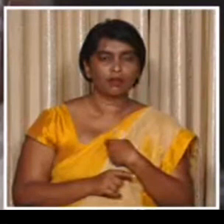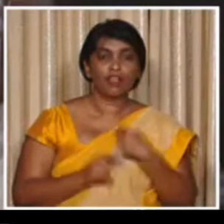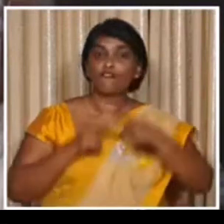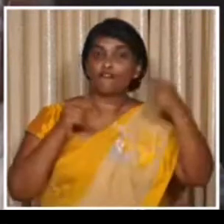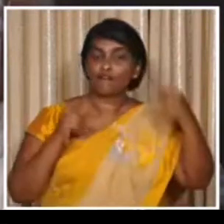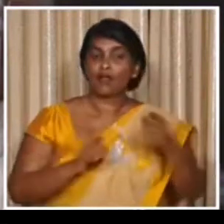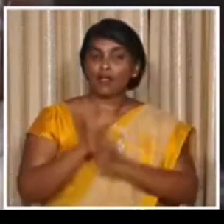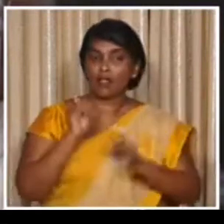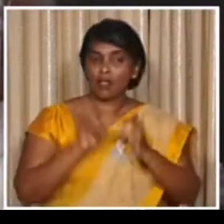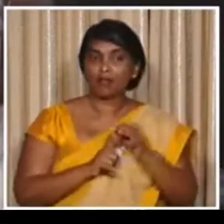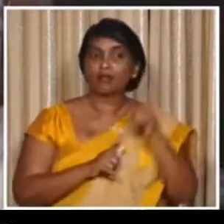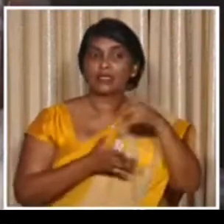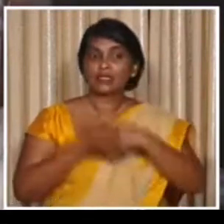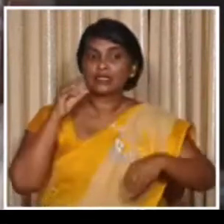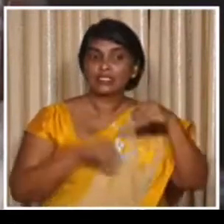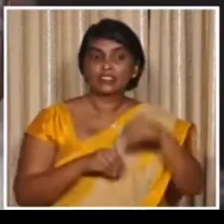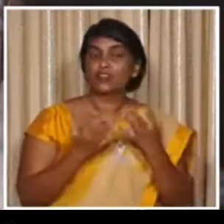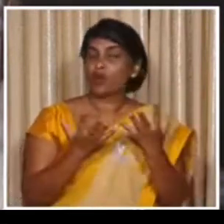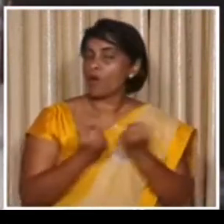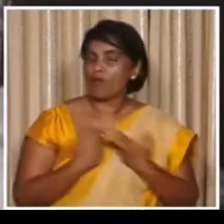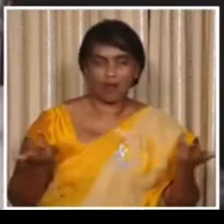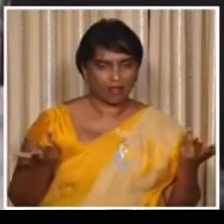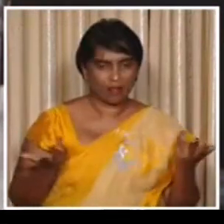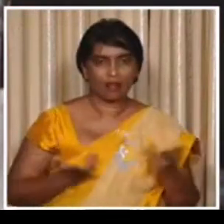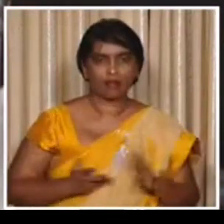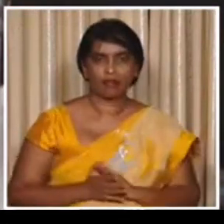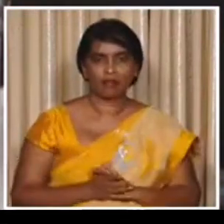विपक्ष मंत्री वरुण मे चंदे